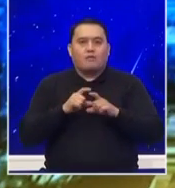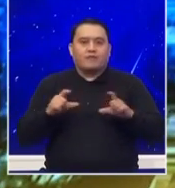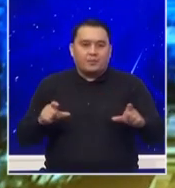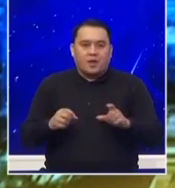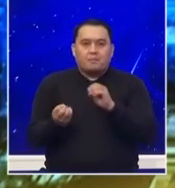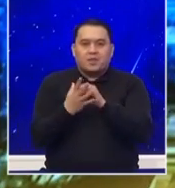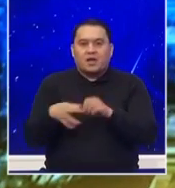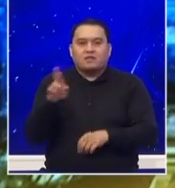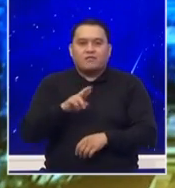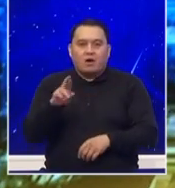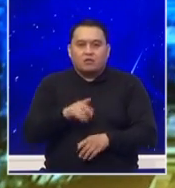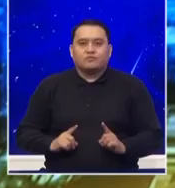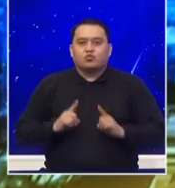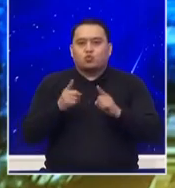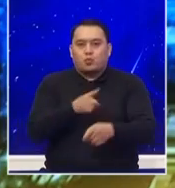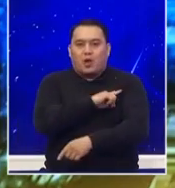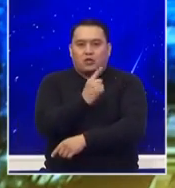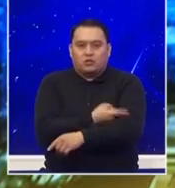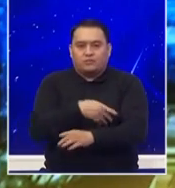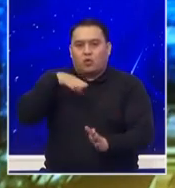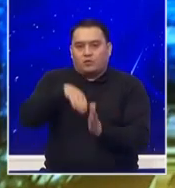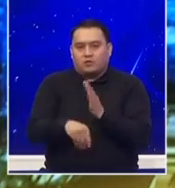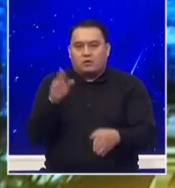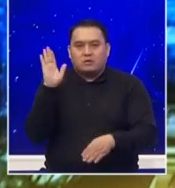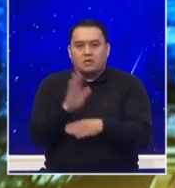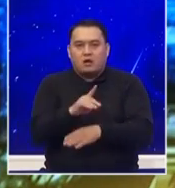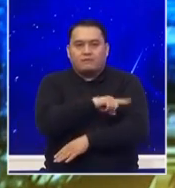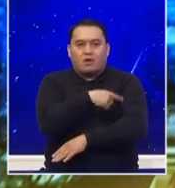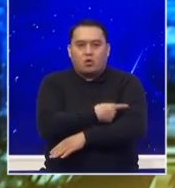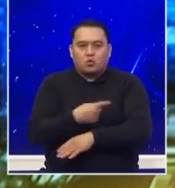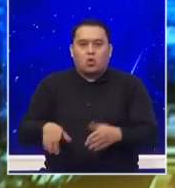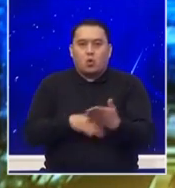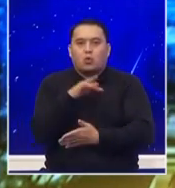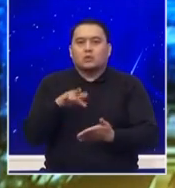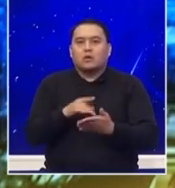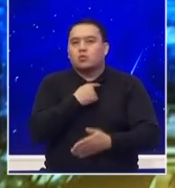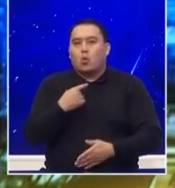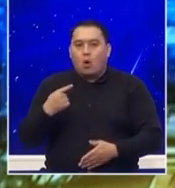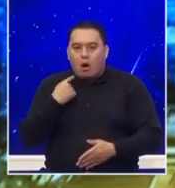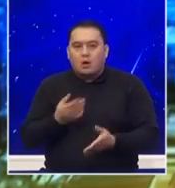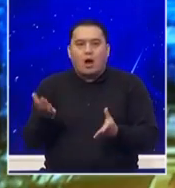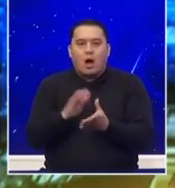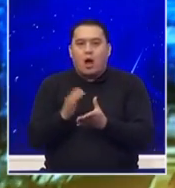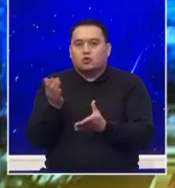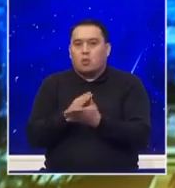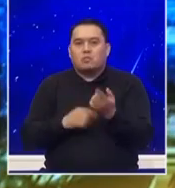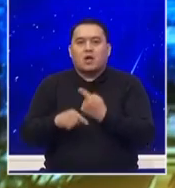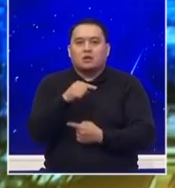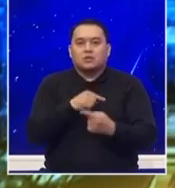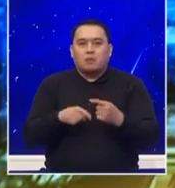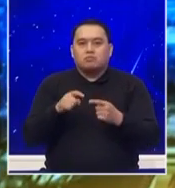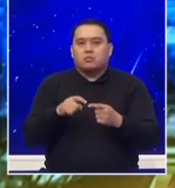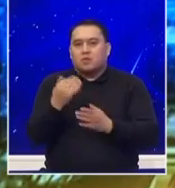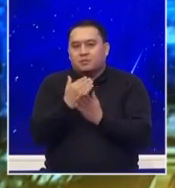объектов. С 15 января вступает в силу постановление главного санитарного врача города Талдыкурган. Для ознакомления предпринимателей с